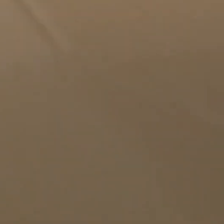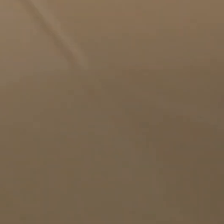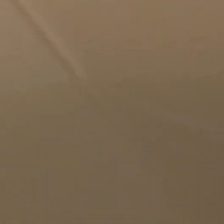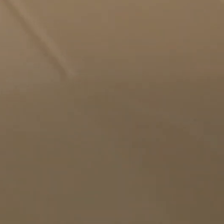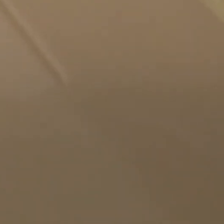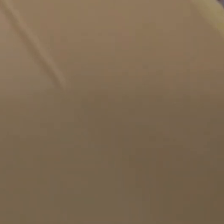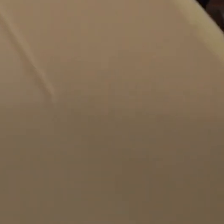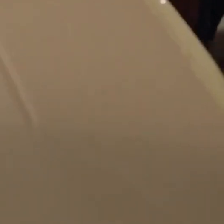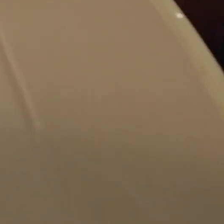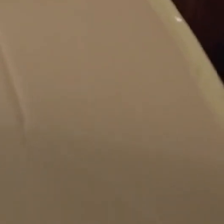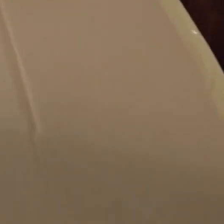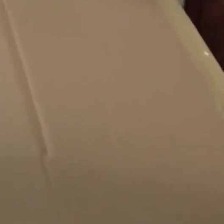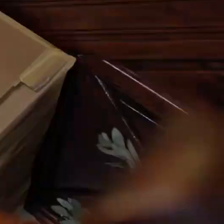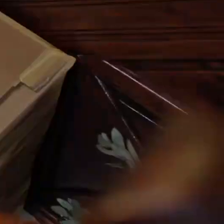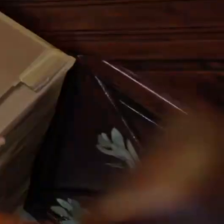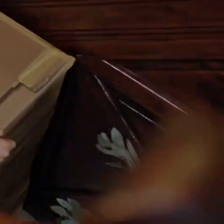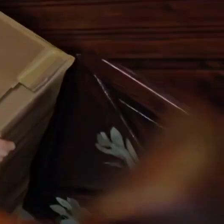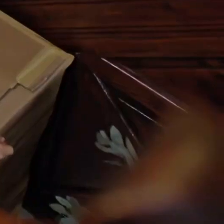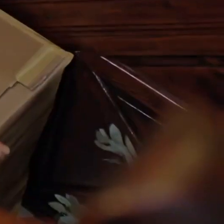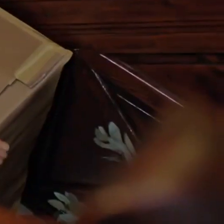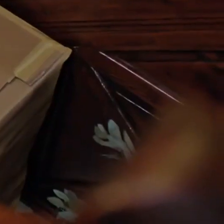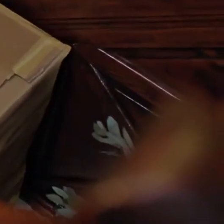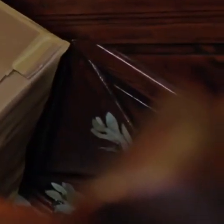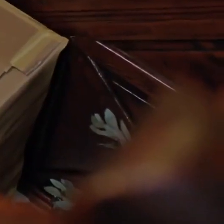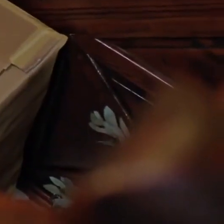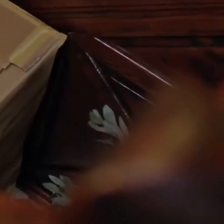İsmail kendisi dışarıda kaldı. Arda'yı içeri kapatıyor.